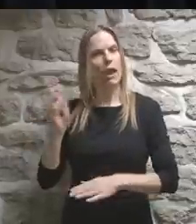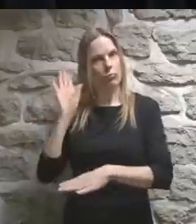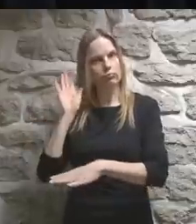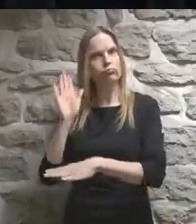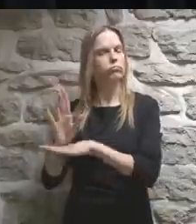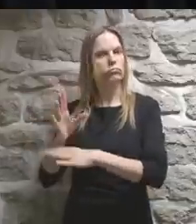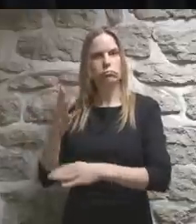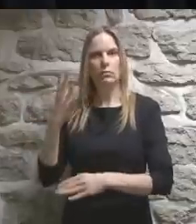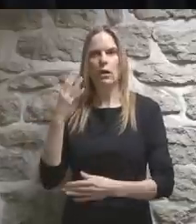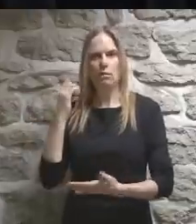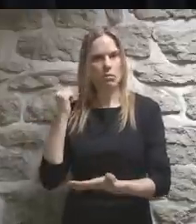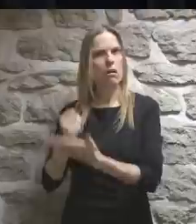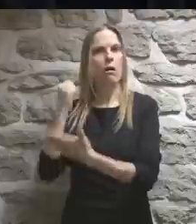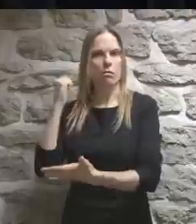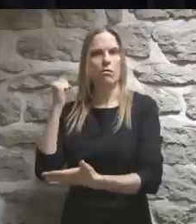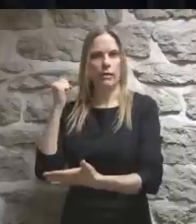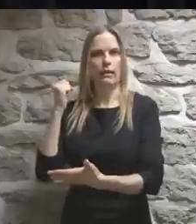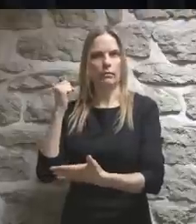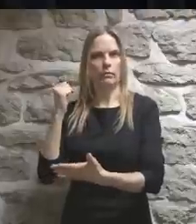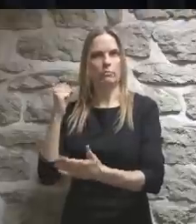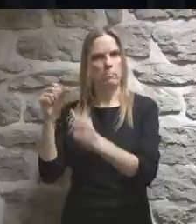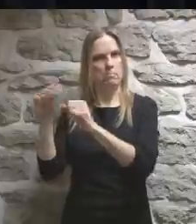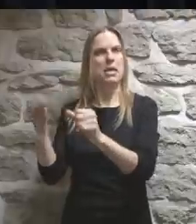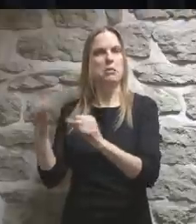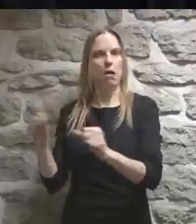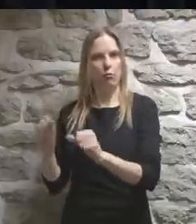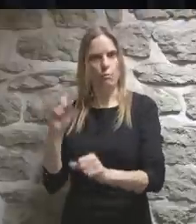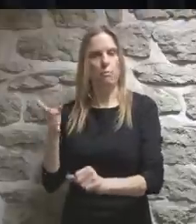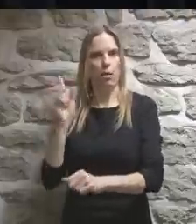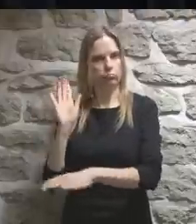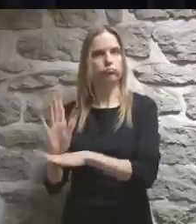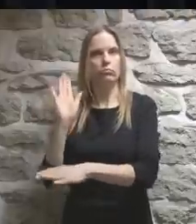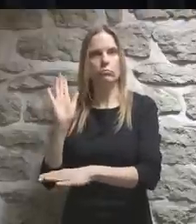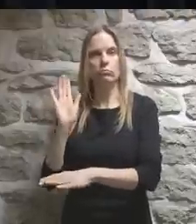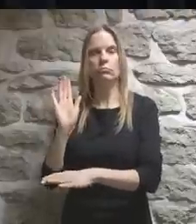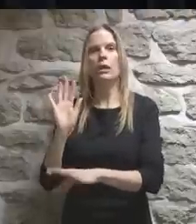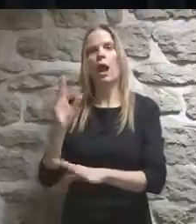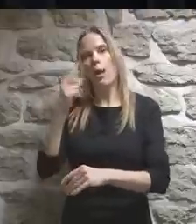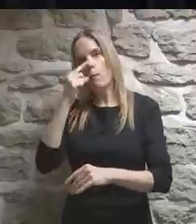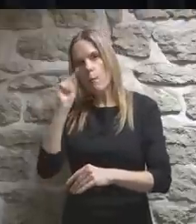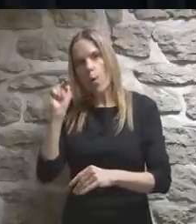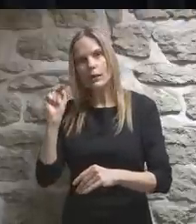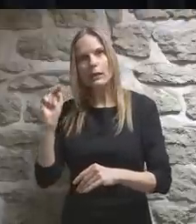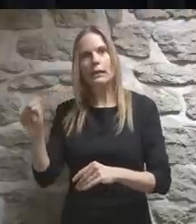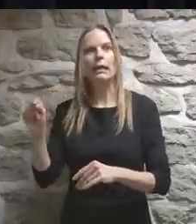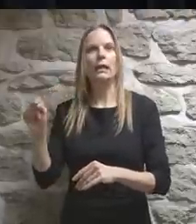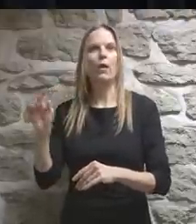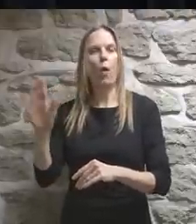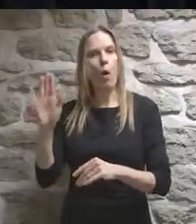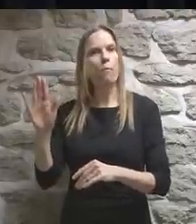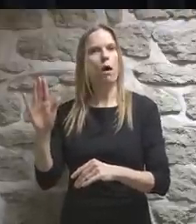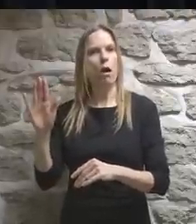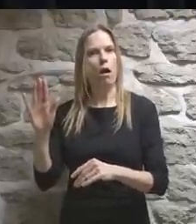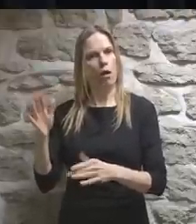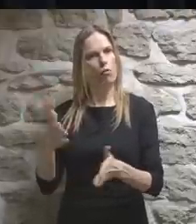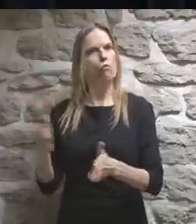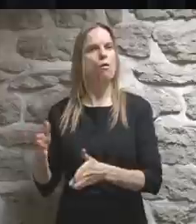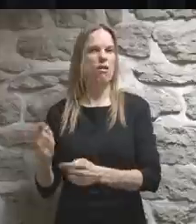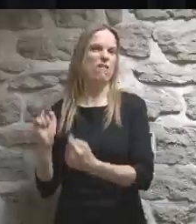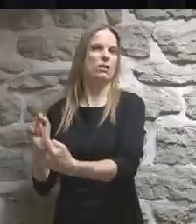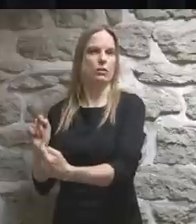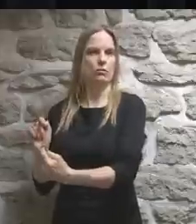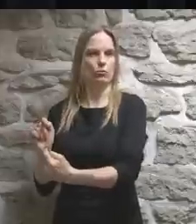kõige karmimad sanktsioonid võimalikud siis Putini režiimi vastu just